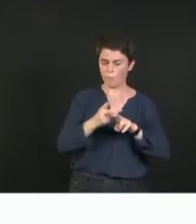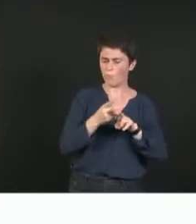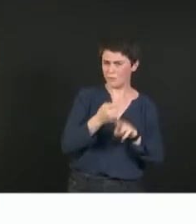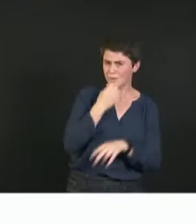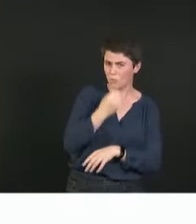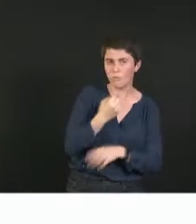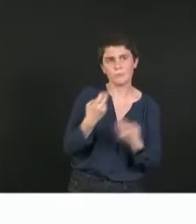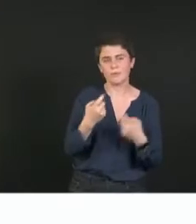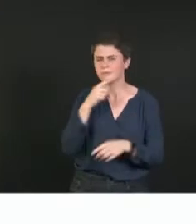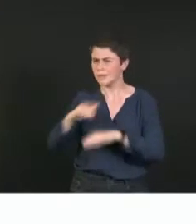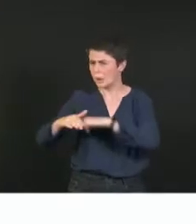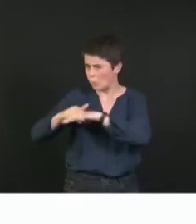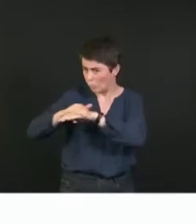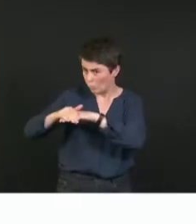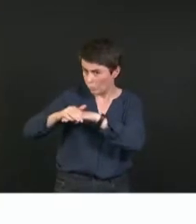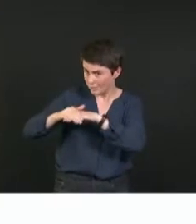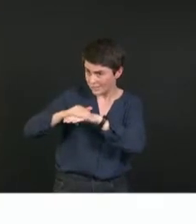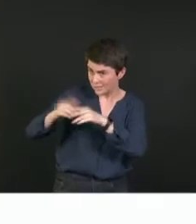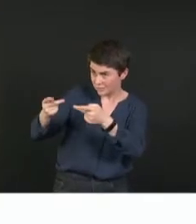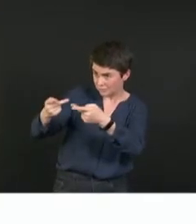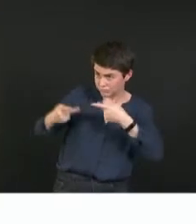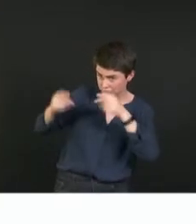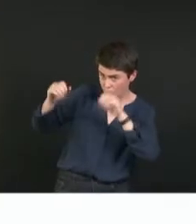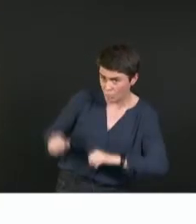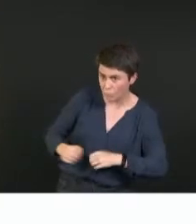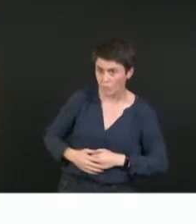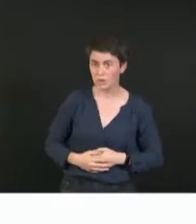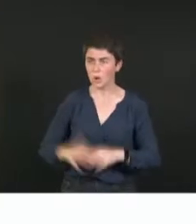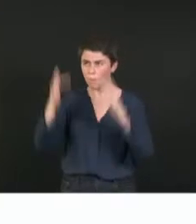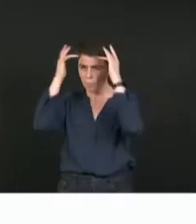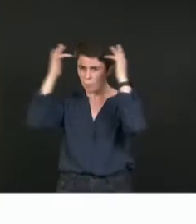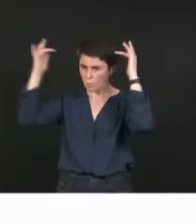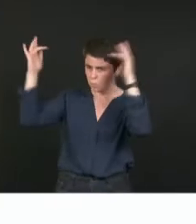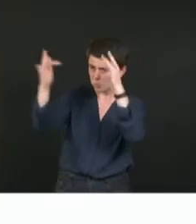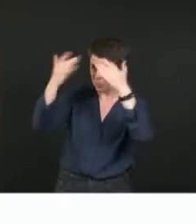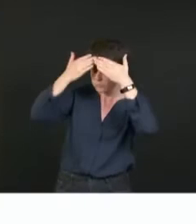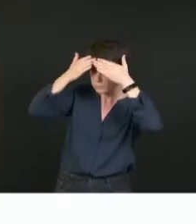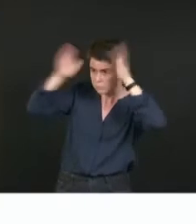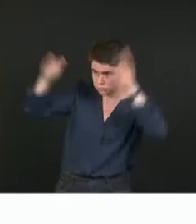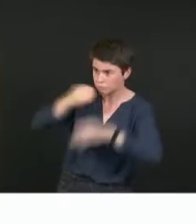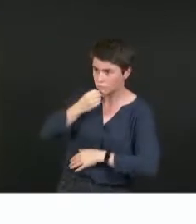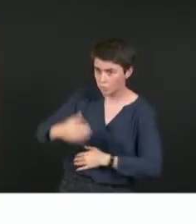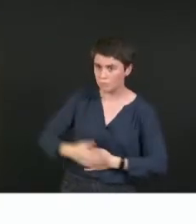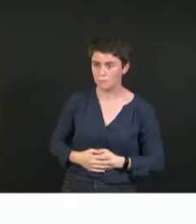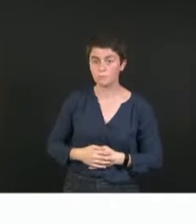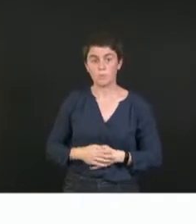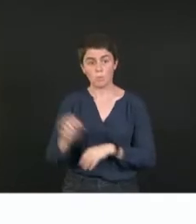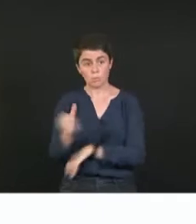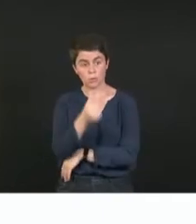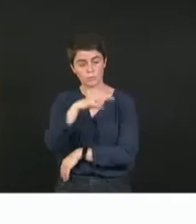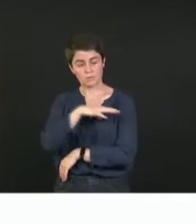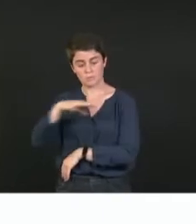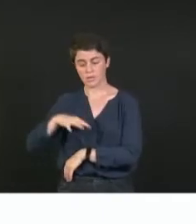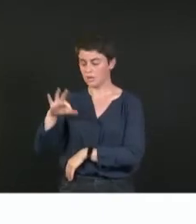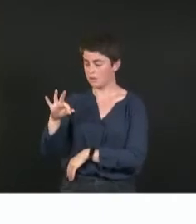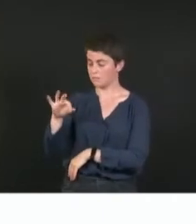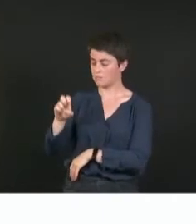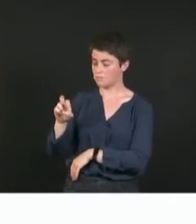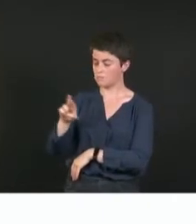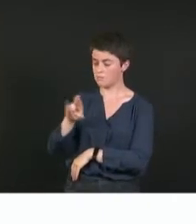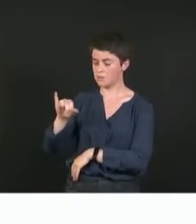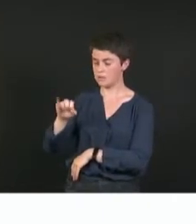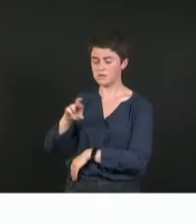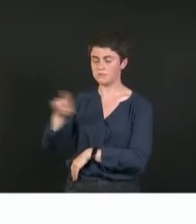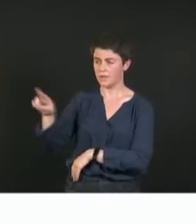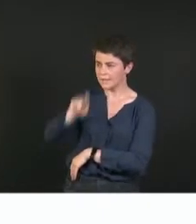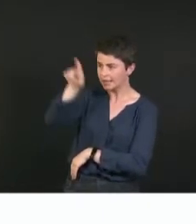réglementaire, culturellement et aussi sur un plan technique. Je vais commencer avec vous, Laure Ferrier, pour